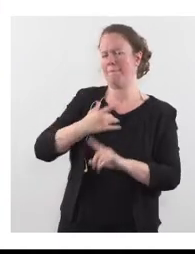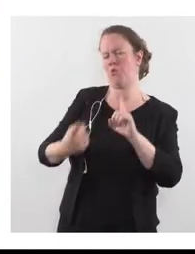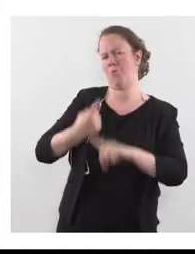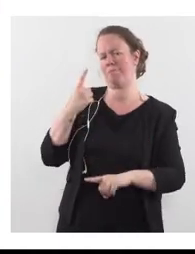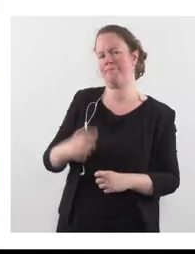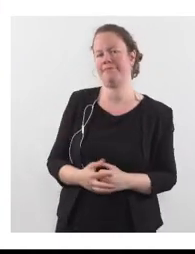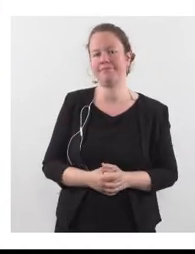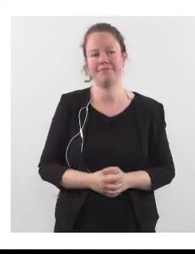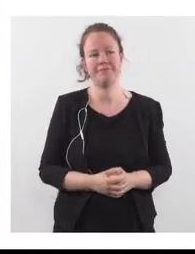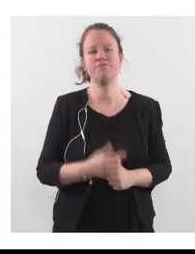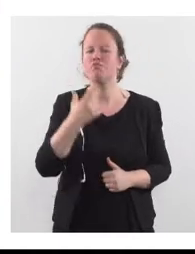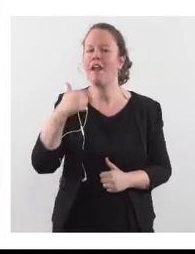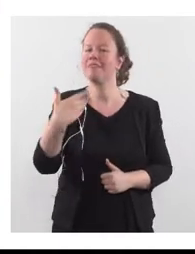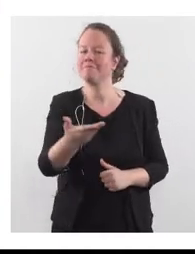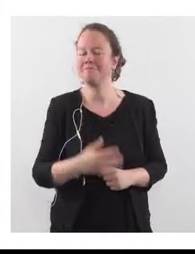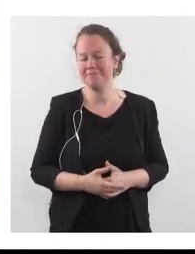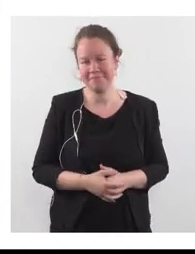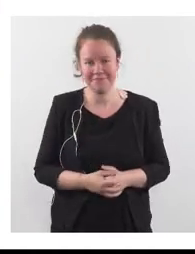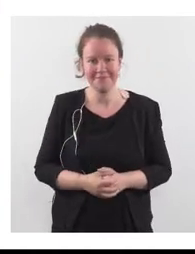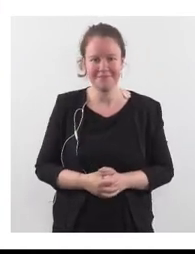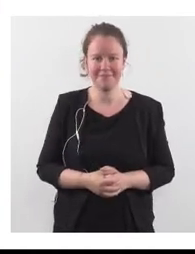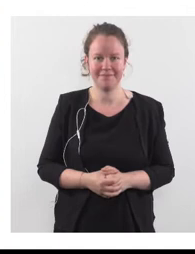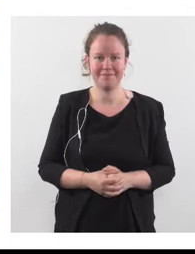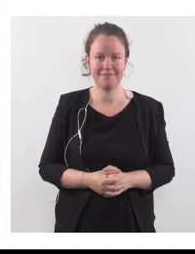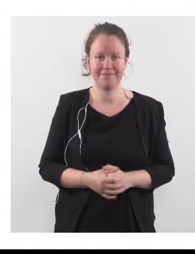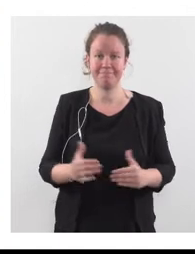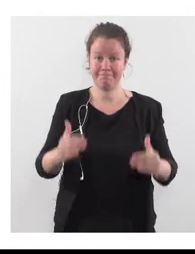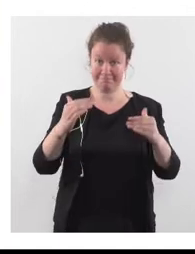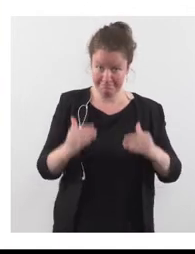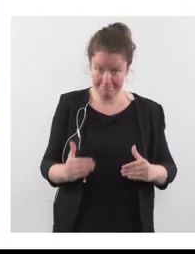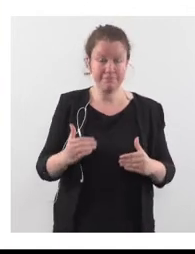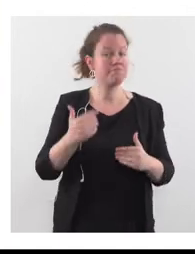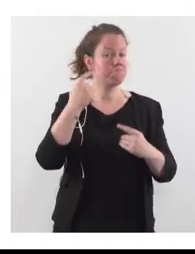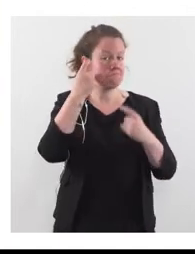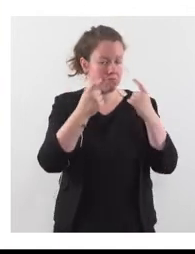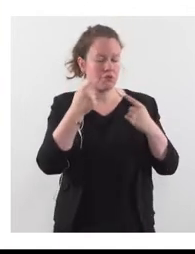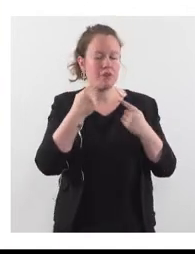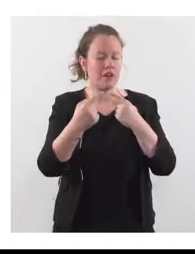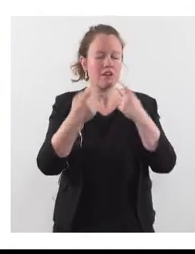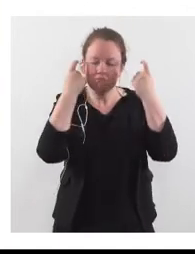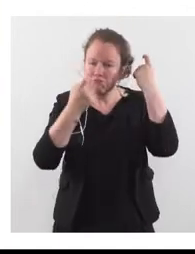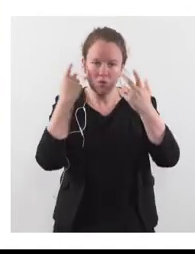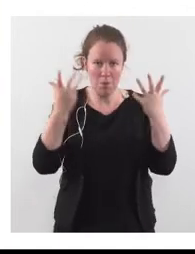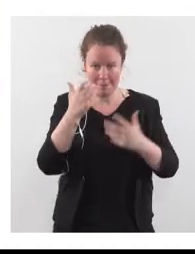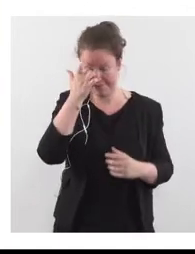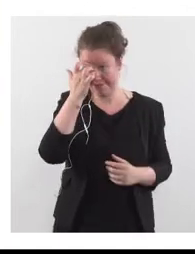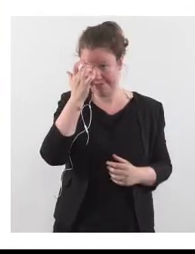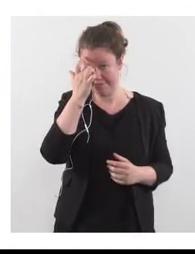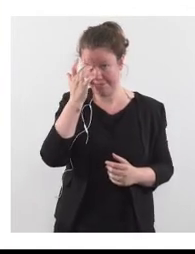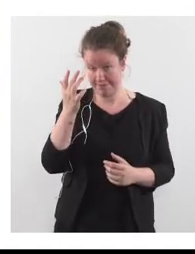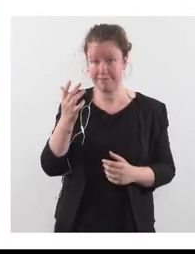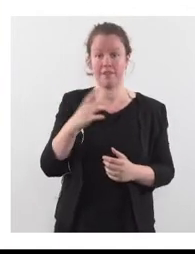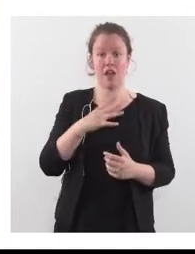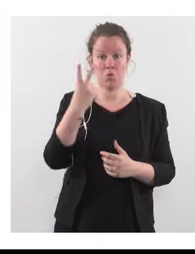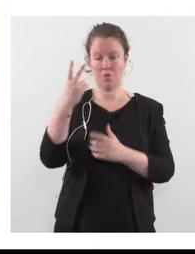aurons d'ailleurs l'occasion d'en reparler. Les échanges permettront de comparer les modalités d'intervention devant les deux juges européens,